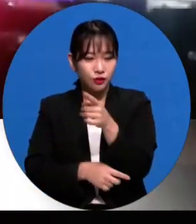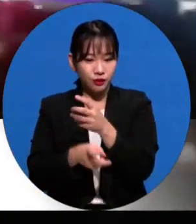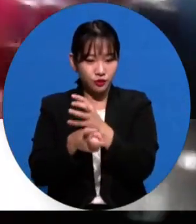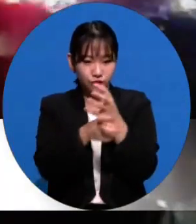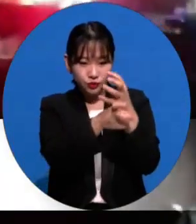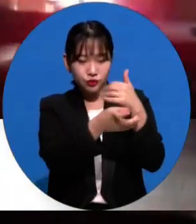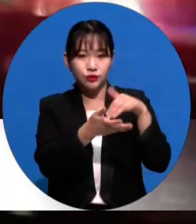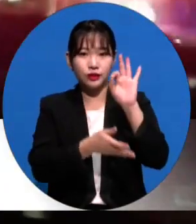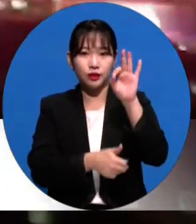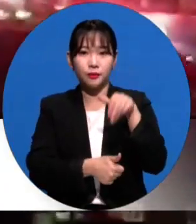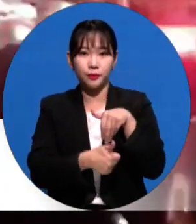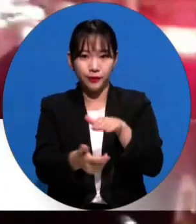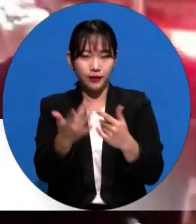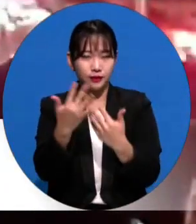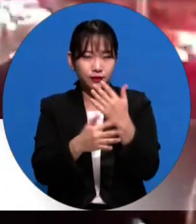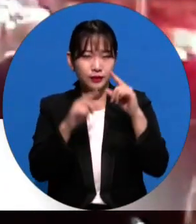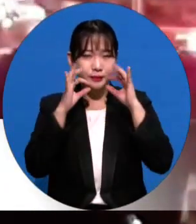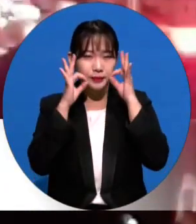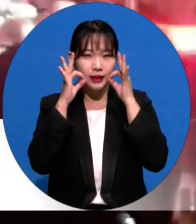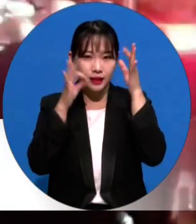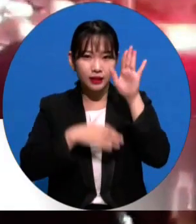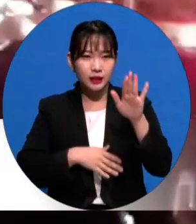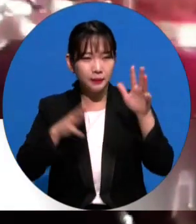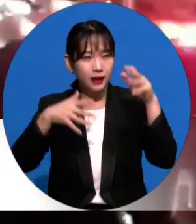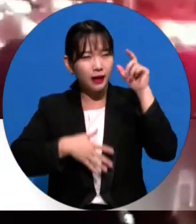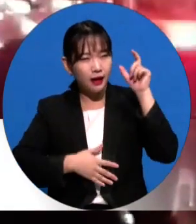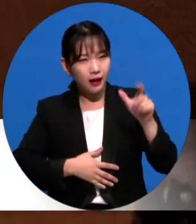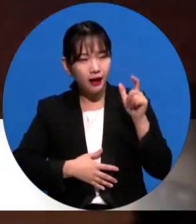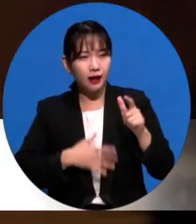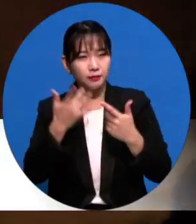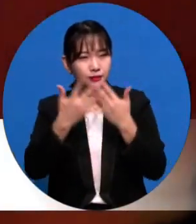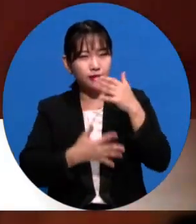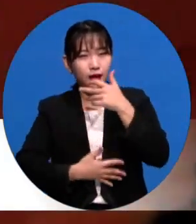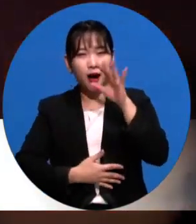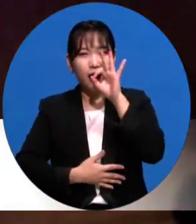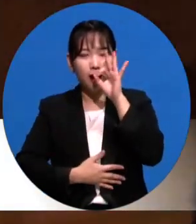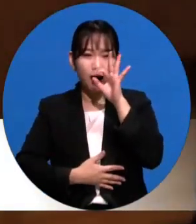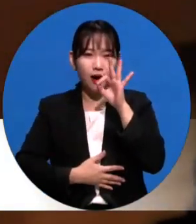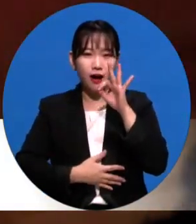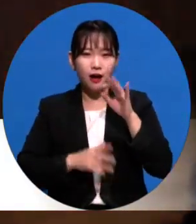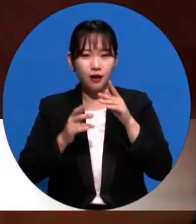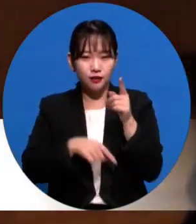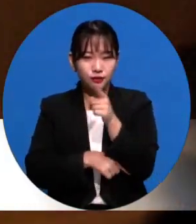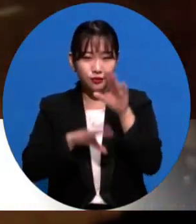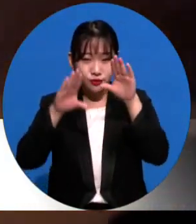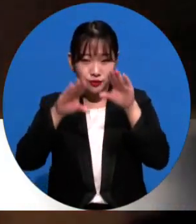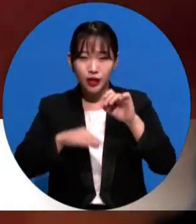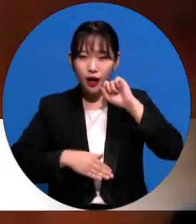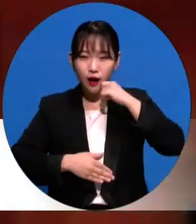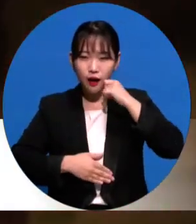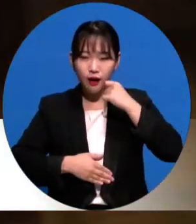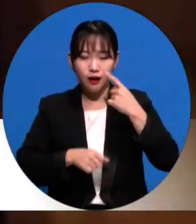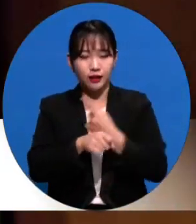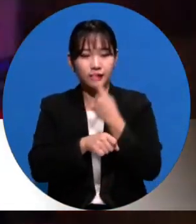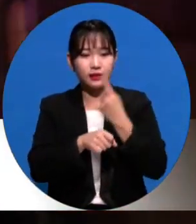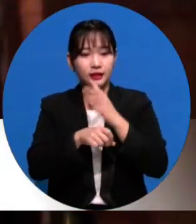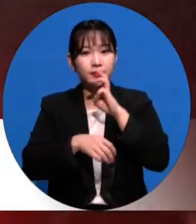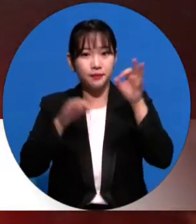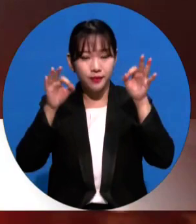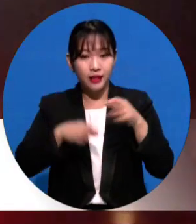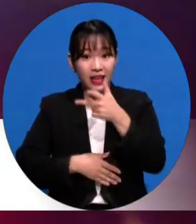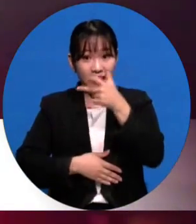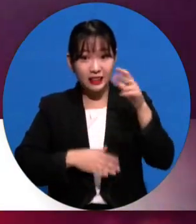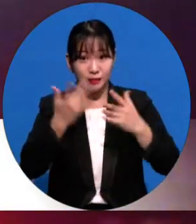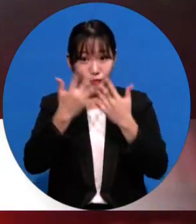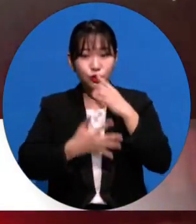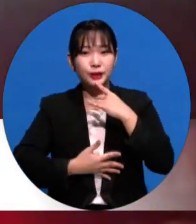대를 투입해 진화 작업을 벌였지만 강풍에 불길이 쉽게 잡히지 않아 진화에 어려움을 겪다 1시간 30여 분 만에 큰